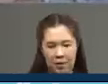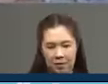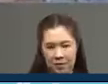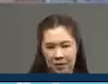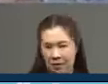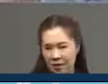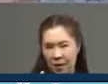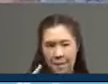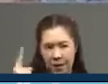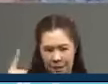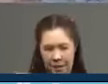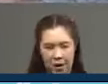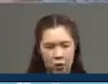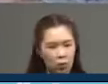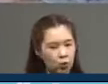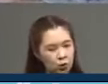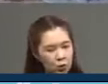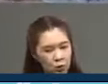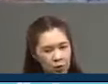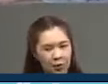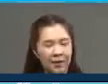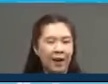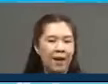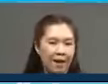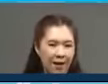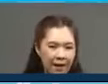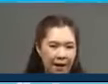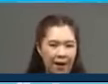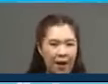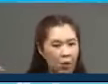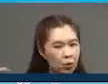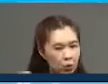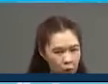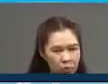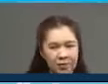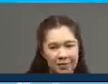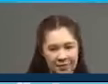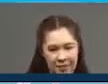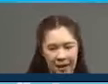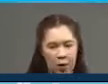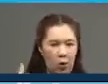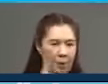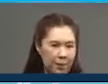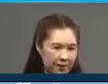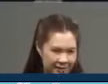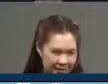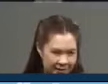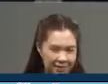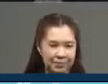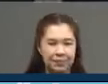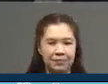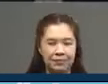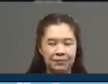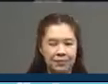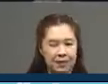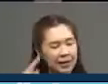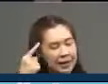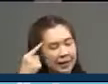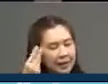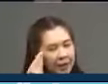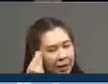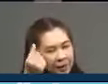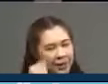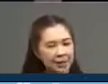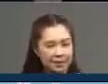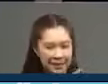ชุมทั้ง3วันที่ผ่านมาซึ่งได้แลกเปลี่ยนมุมมองกับผู้นำเขตเศรษฐกิจเอเปคต่างๆที่สำคัญได้เน้นย้ำถึงศัก